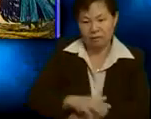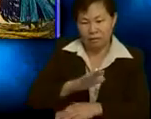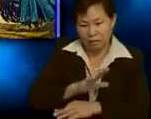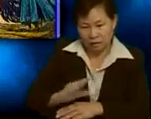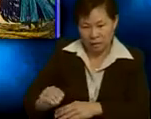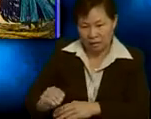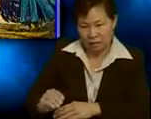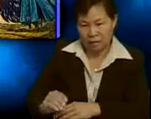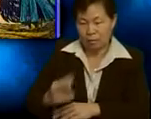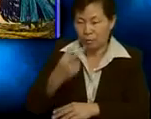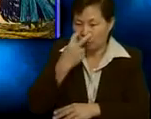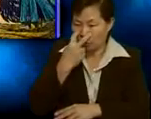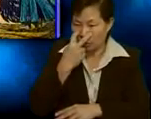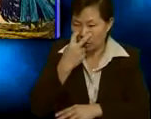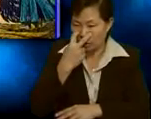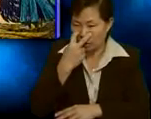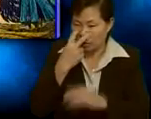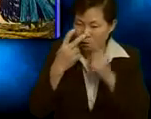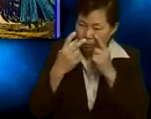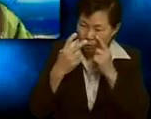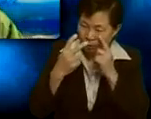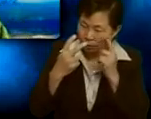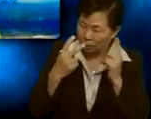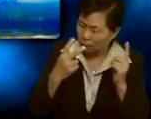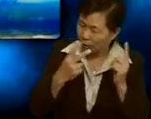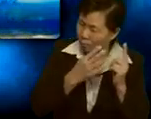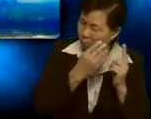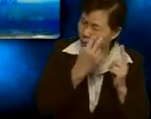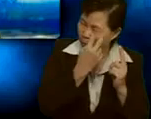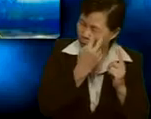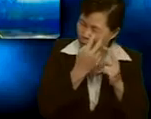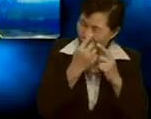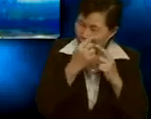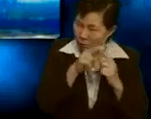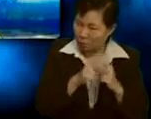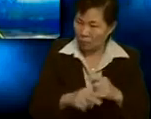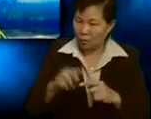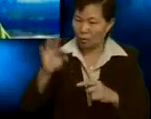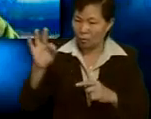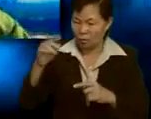ia buta mata sebelah kiri." Somphone pun berfikir,